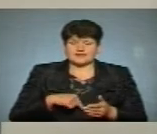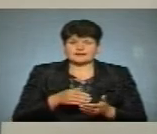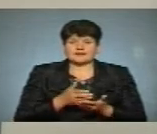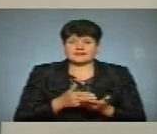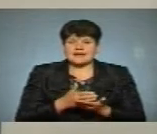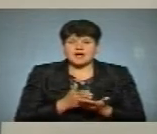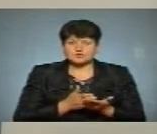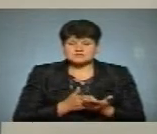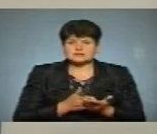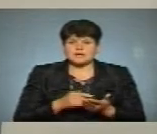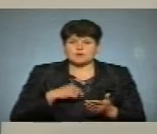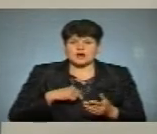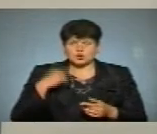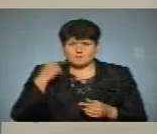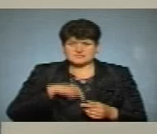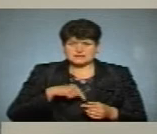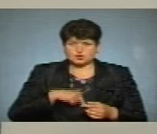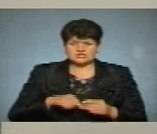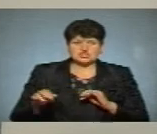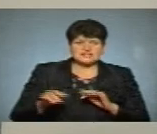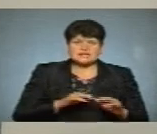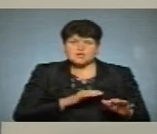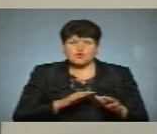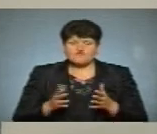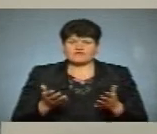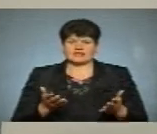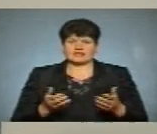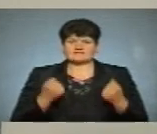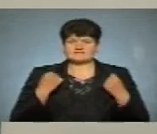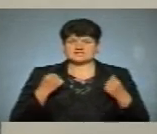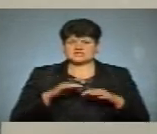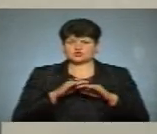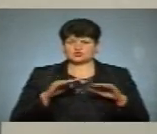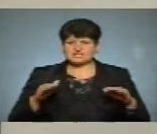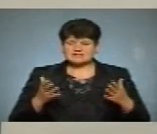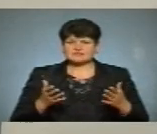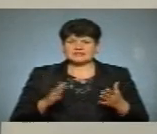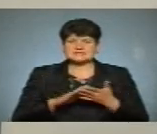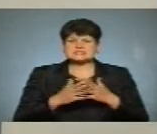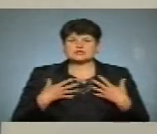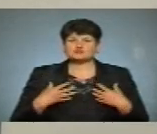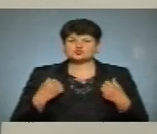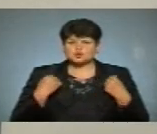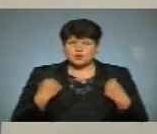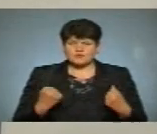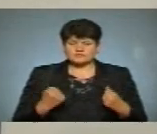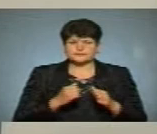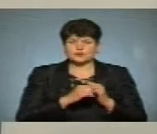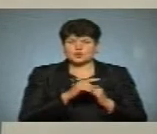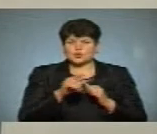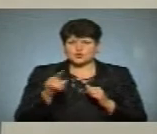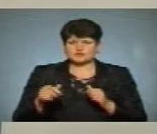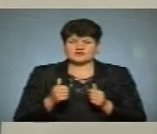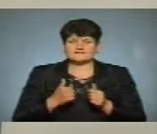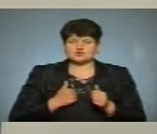якостей, морально-психологічних, ділових, фізичного рівня і, відповідно, стану здоров'я. До кожної